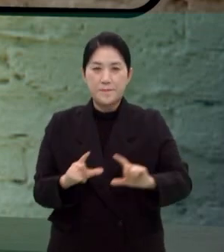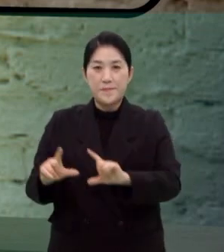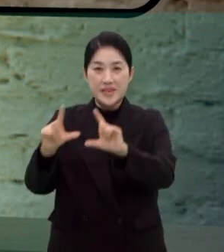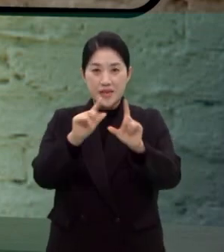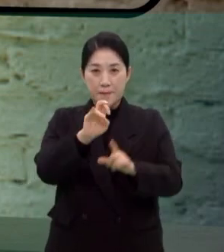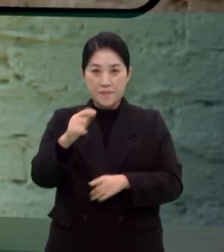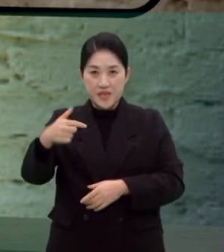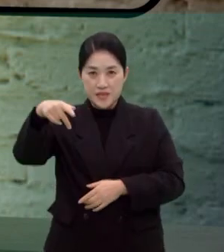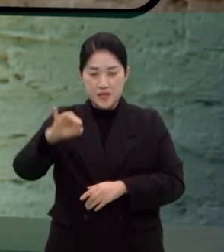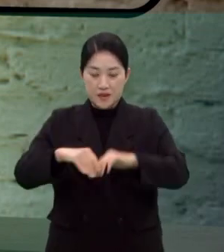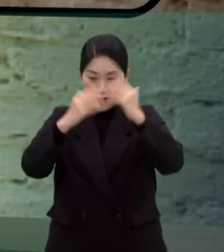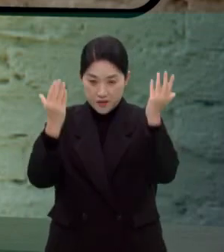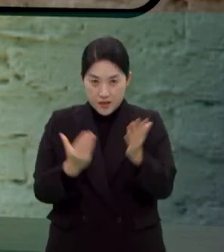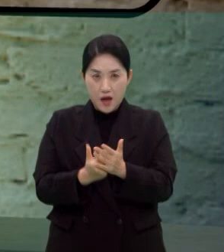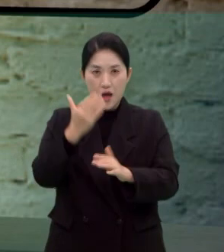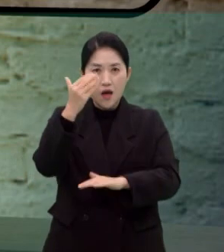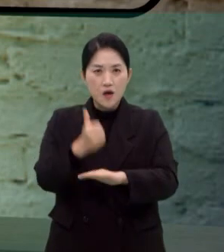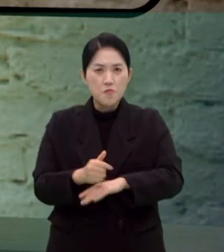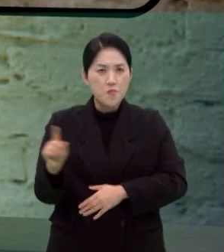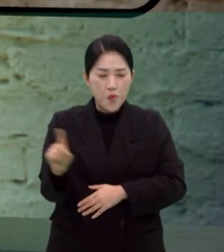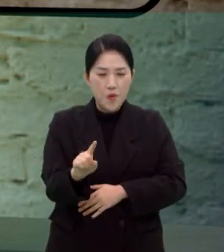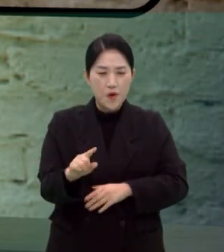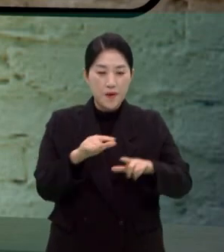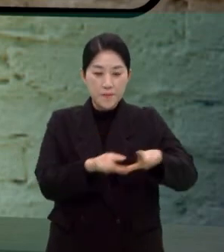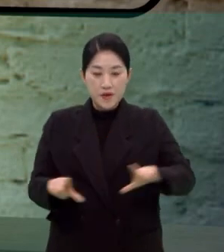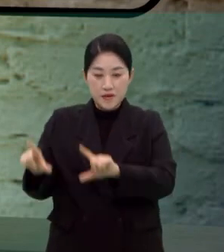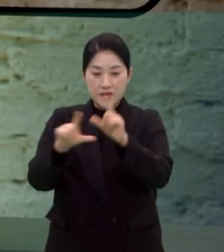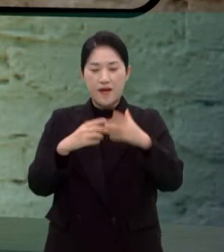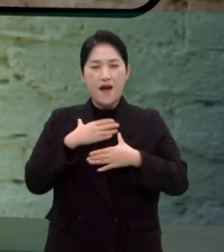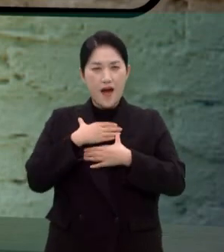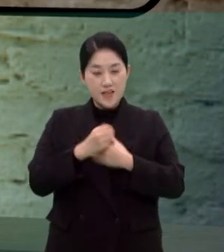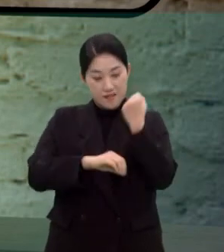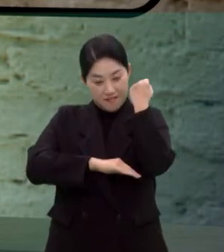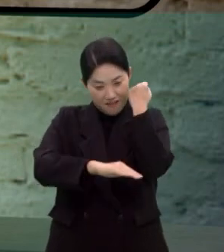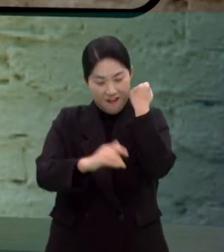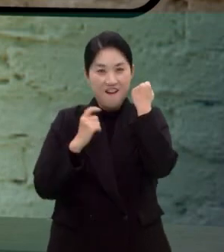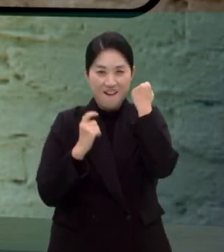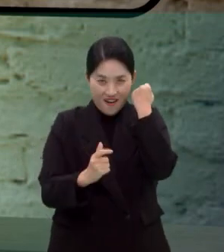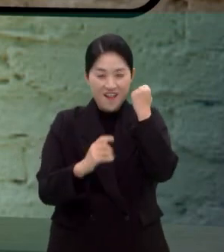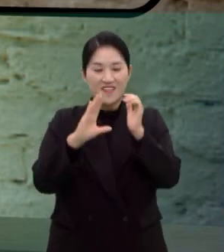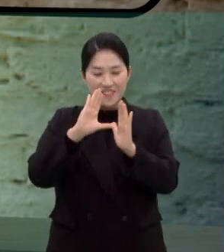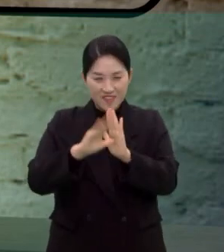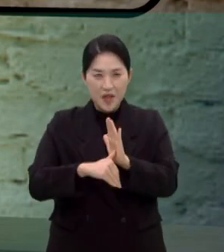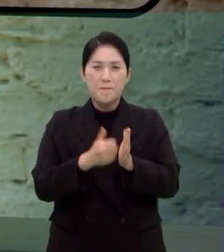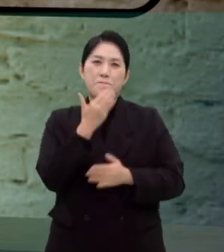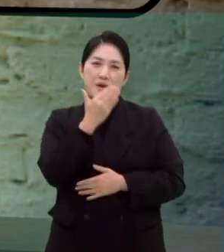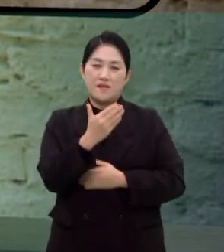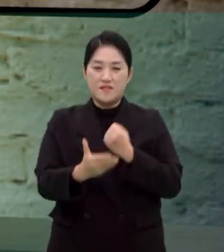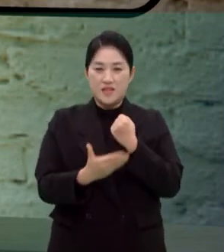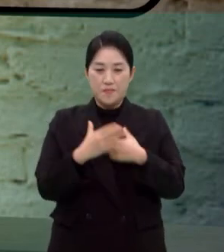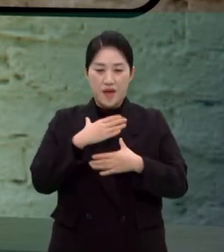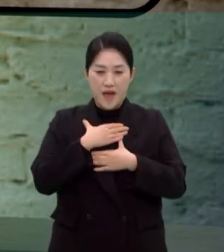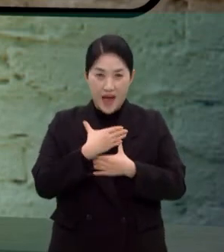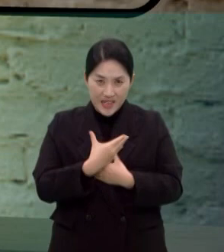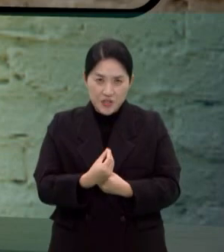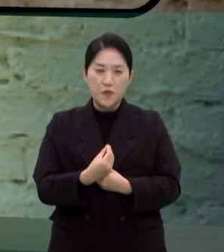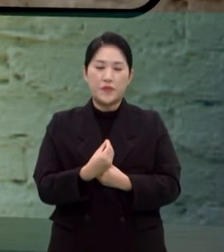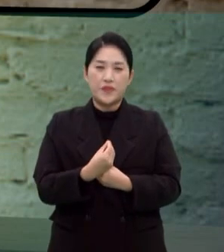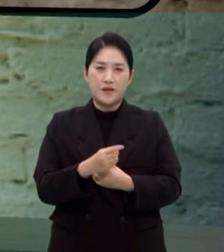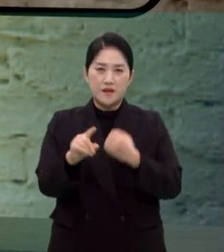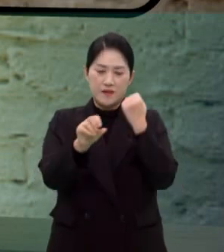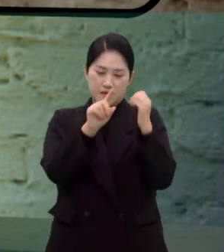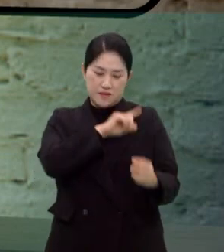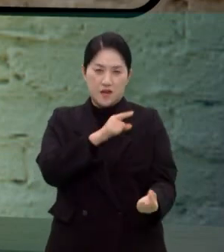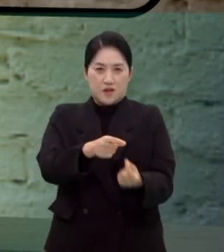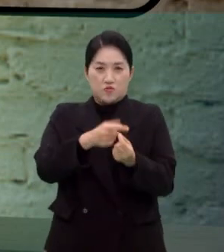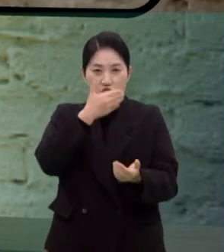결국은 일상이 안전이 뒷받침되어야 가능하기에 안전은 가장 우선적이고 또